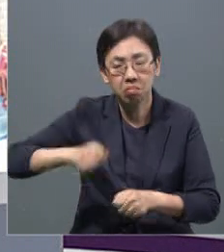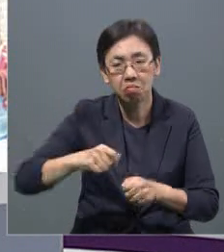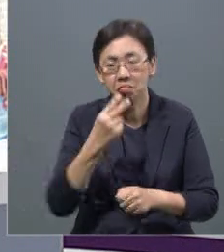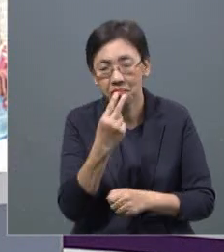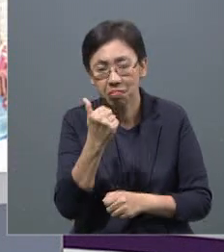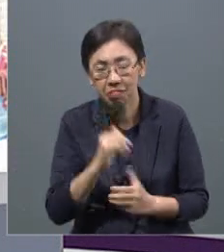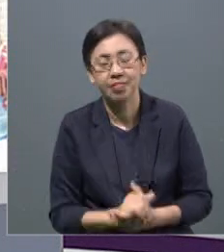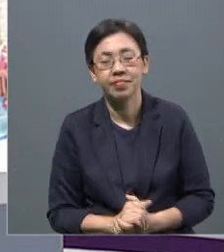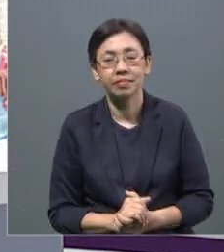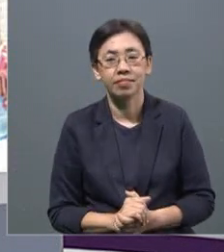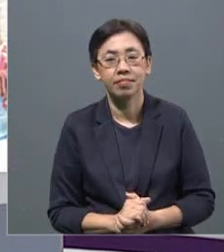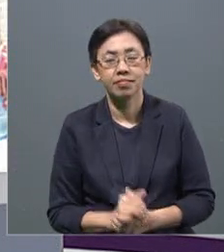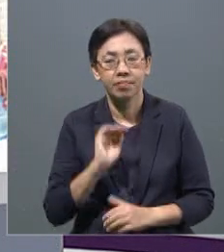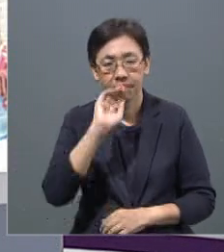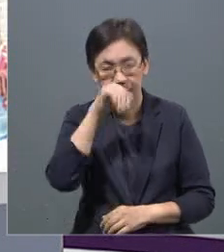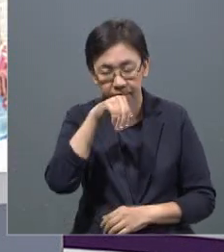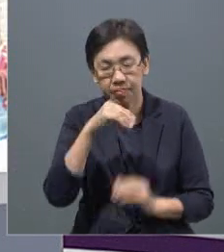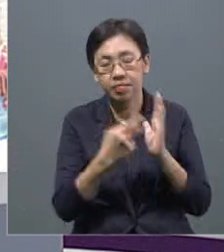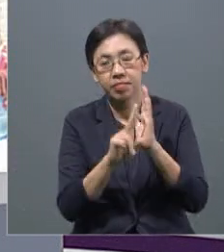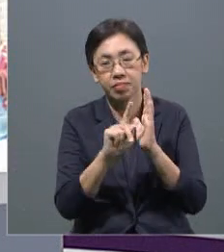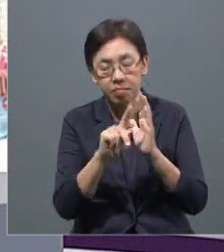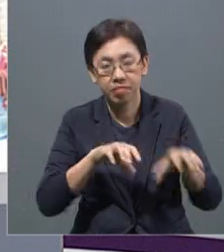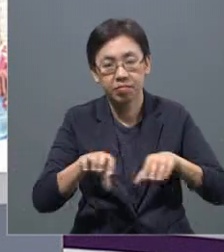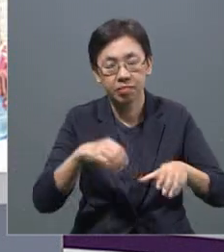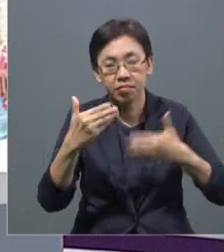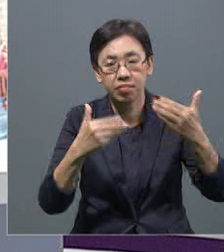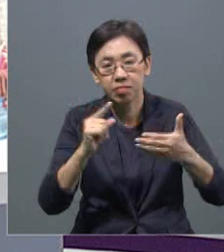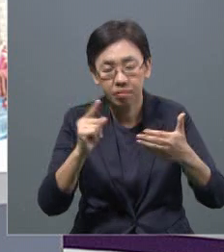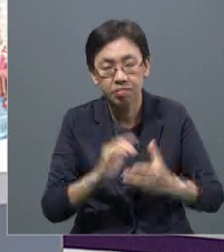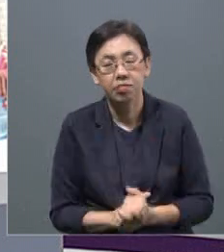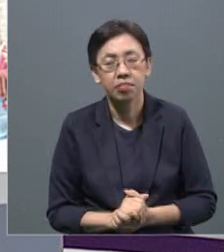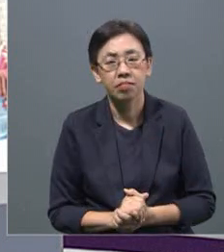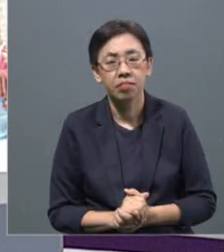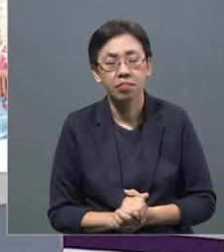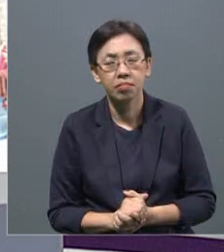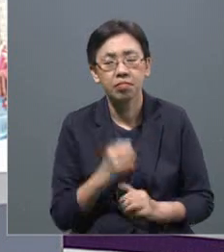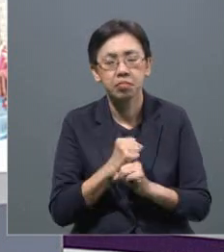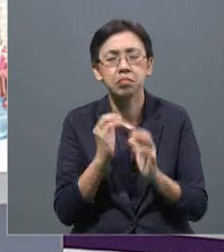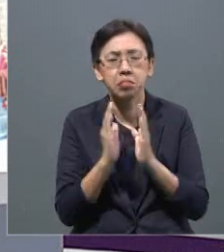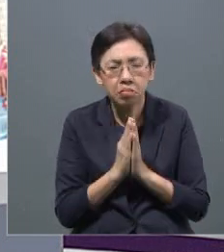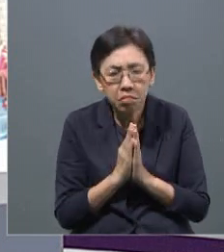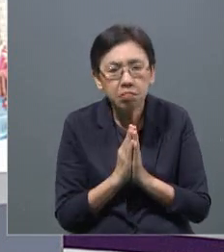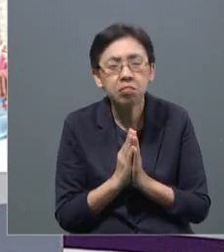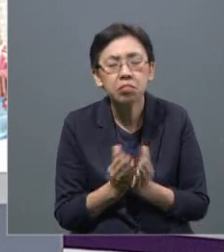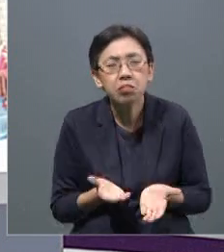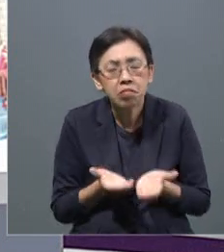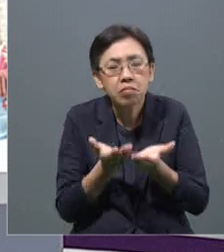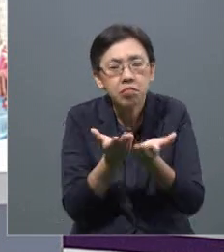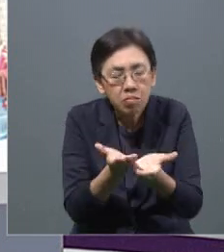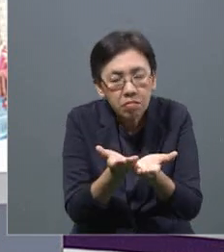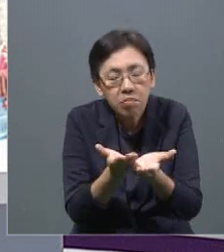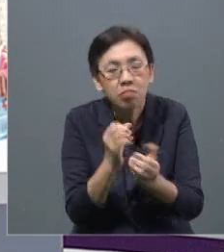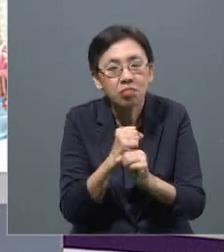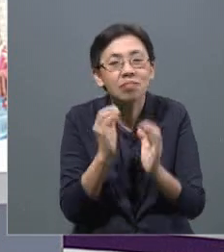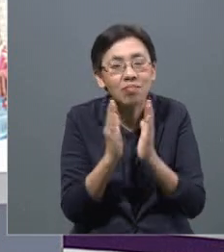นี้ในขณะที่ทางเทศบาลนครขอนแก่นเนี่ยเขาก็มีจัดพิธีตบประทายครับเป็นงานบุญก็บอกว่าถวายเป็นพุทธบูชาให้เป็นกุศล